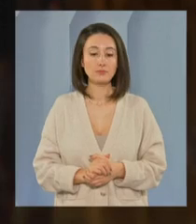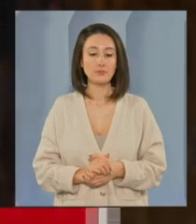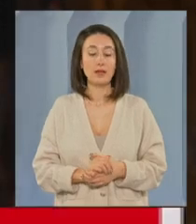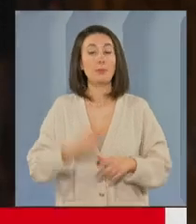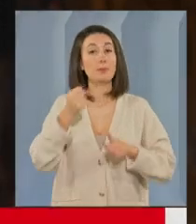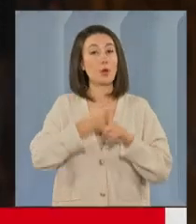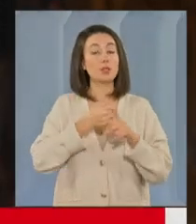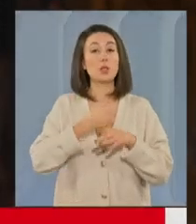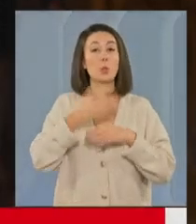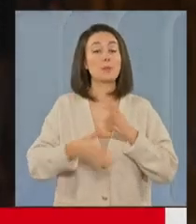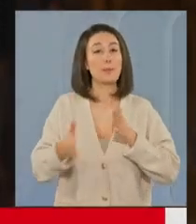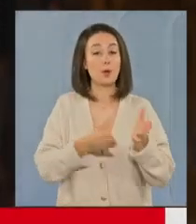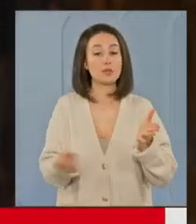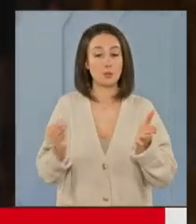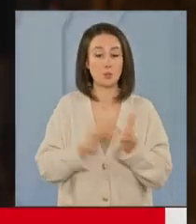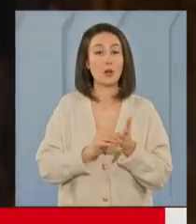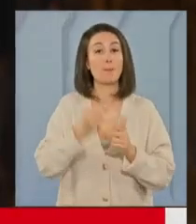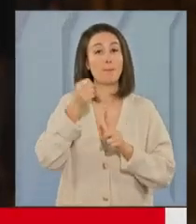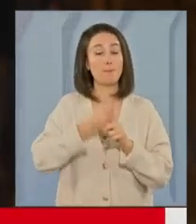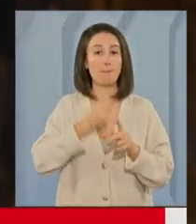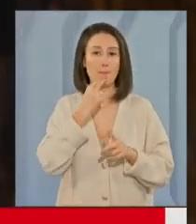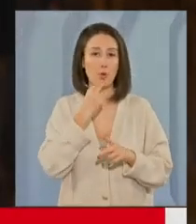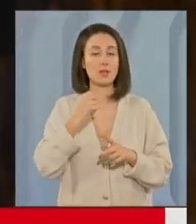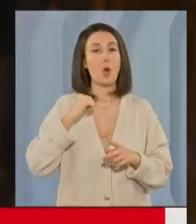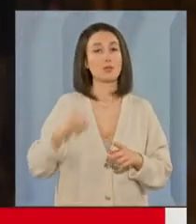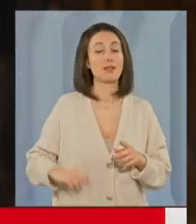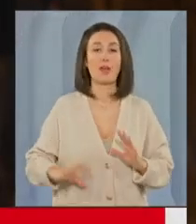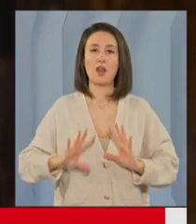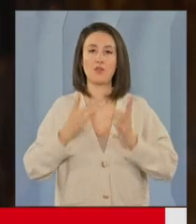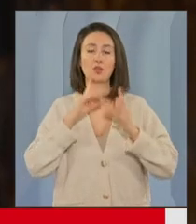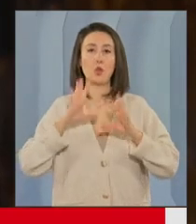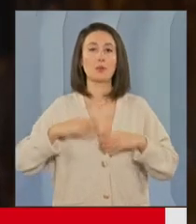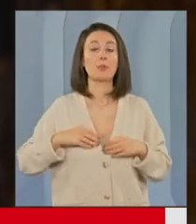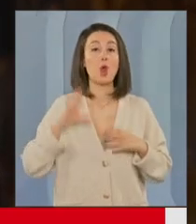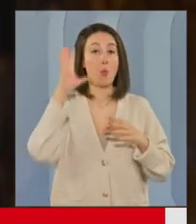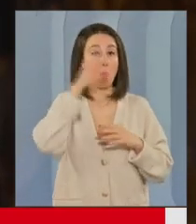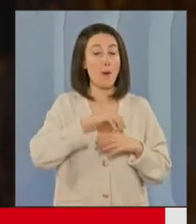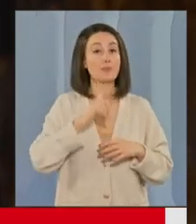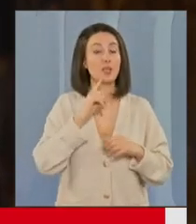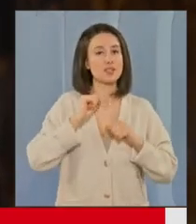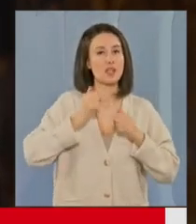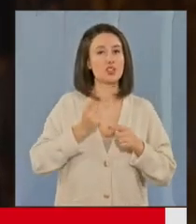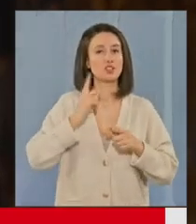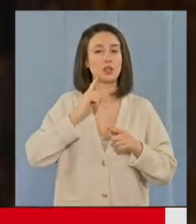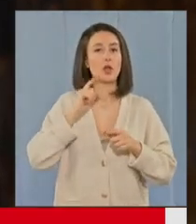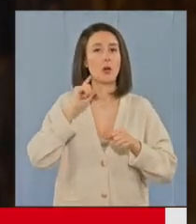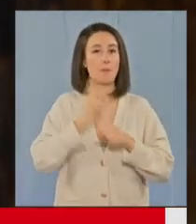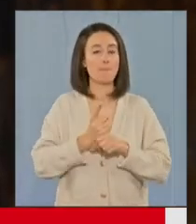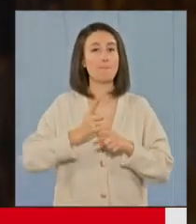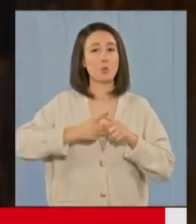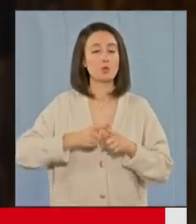Iar protestelor din ultima vreme li se adaugă și cel al polițiștilor constanțeni, revoltați că au primit peste noapte sarcini în plus și că au un program de